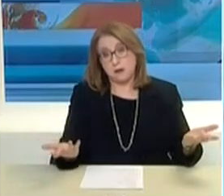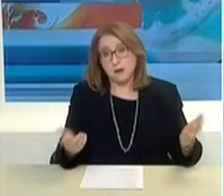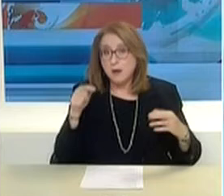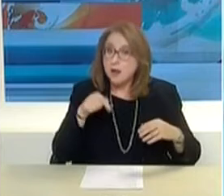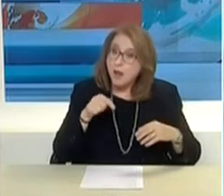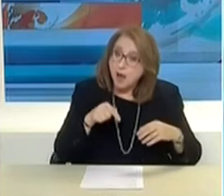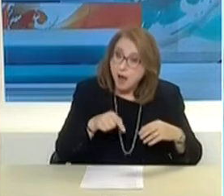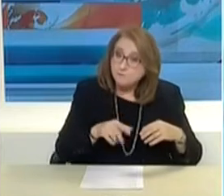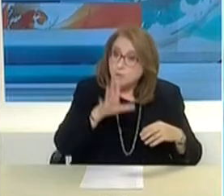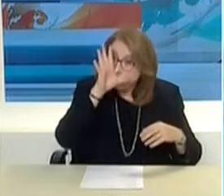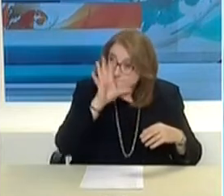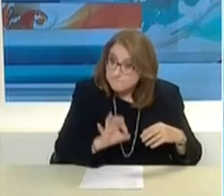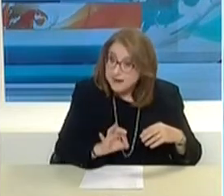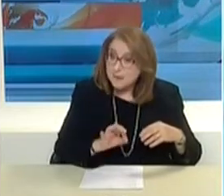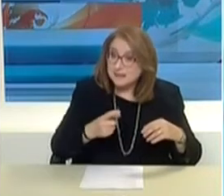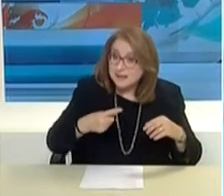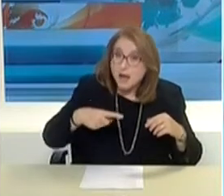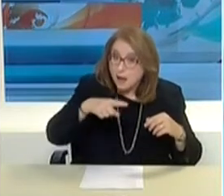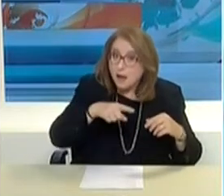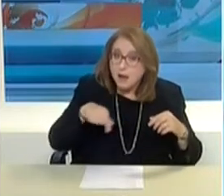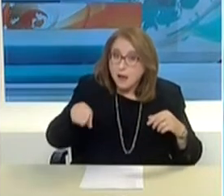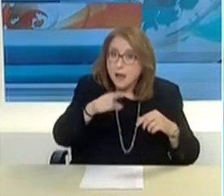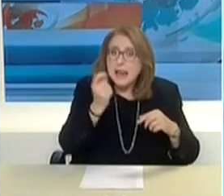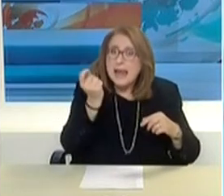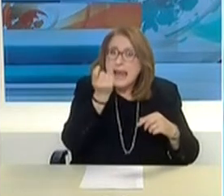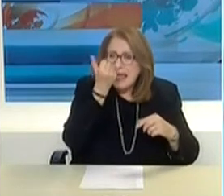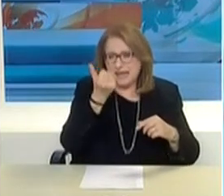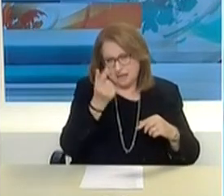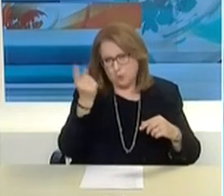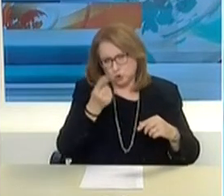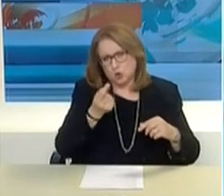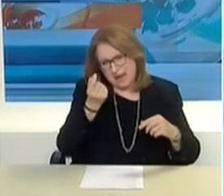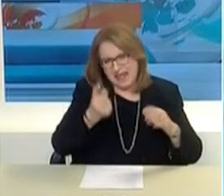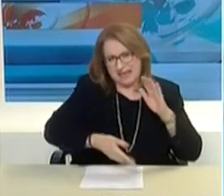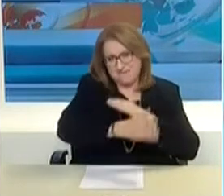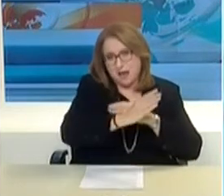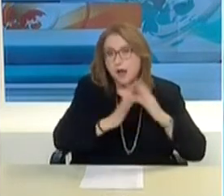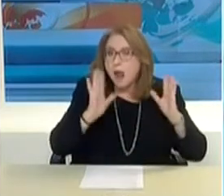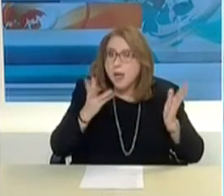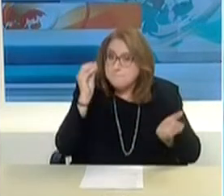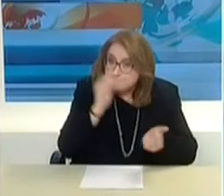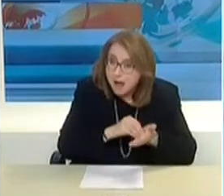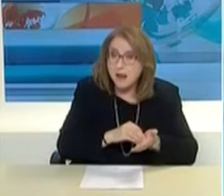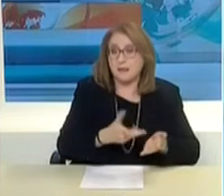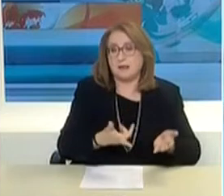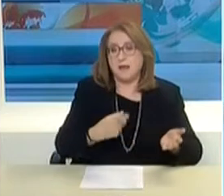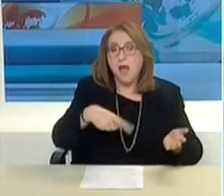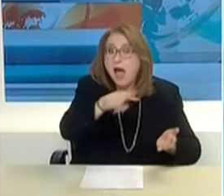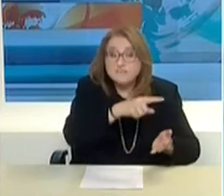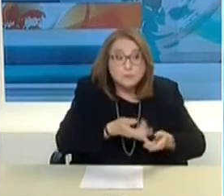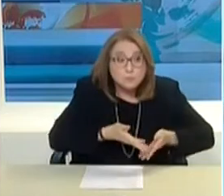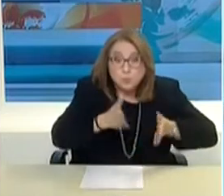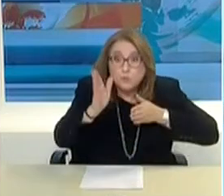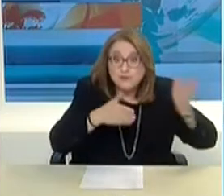σε σχέση με αυτούς που πραγματικά μένουν πιστοί στις οδηγίες. Αλλά αν μη τι άλλο, πρέπει να γίνει αντιληπτό την ευθύνη που φέρνουν όλοι